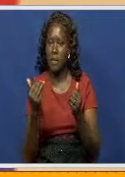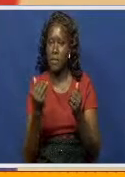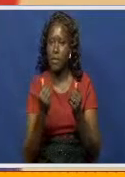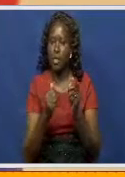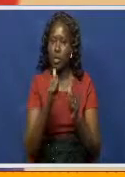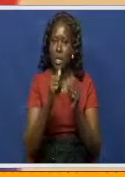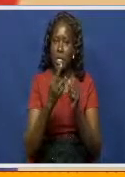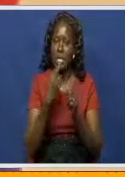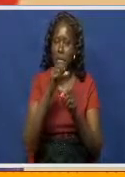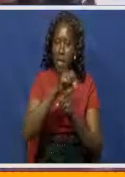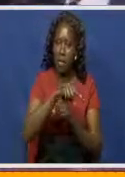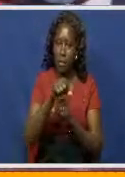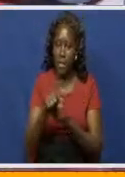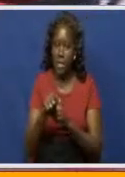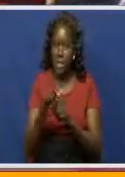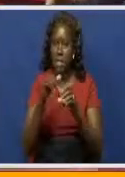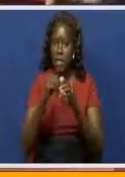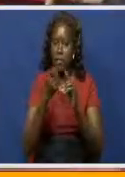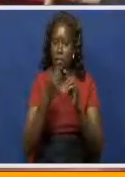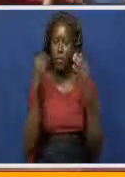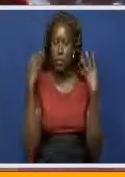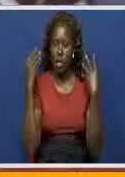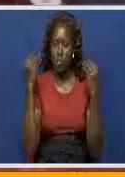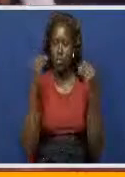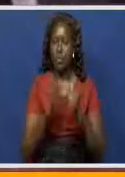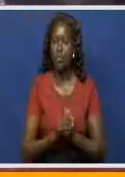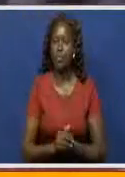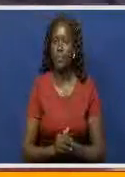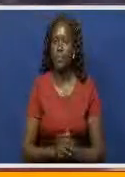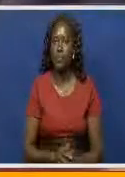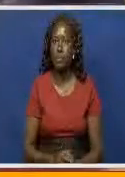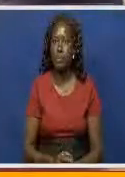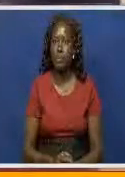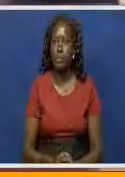kwa Meru na itu kwa dawida ya tabali addition Maureen Kinya Weronjuma.